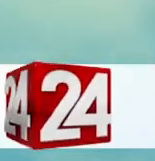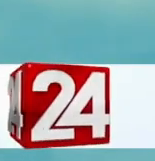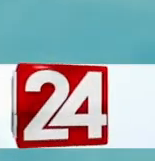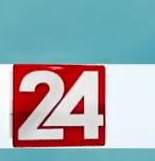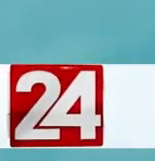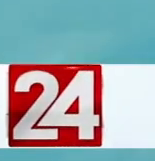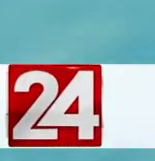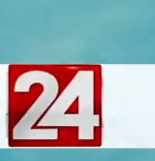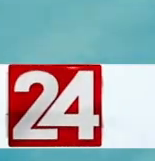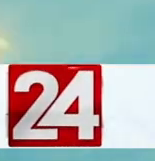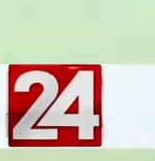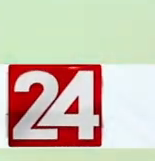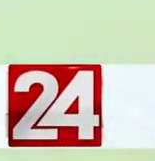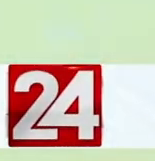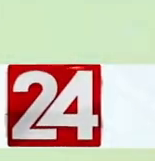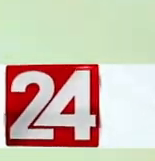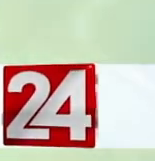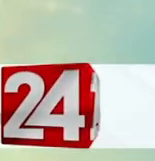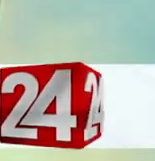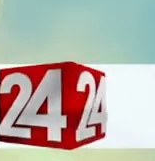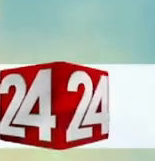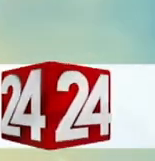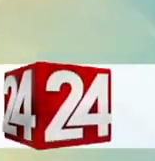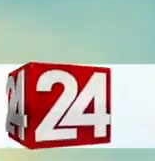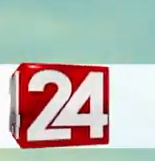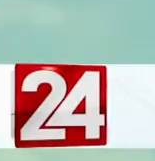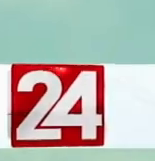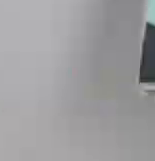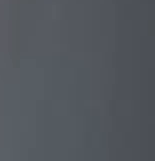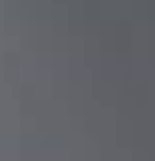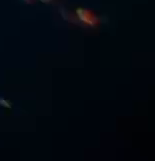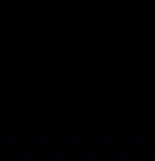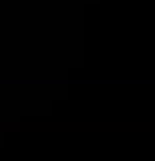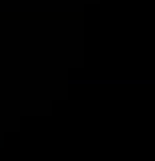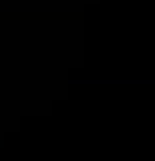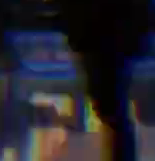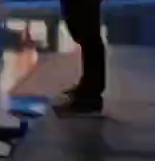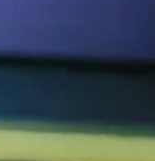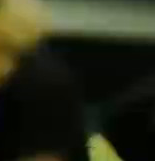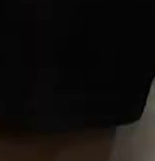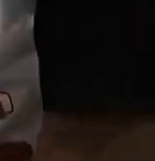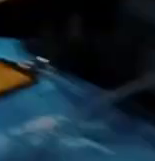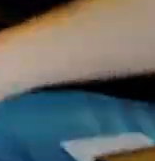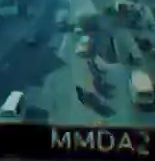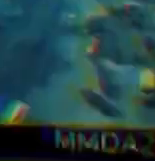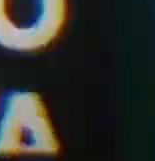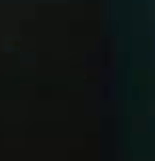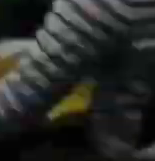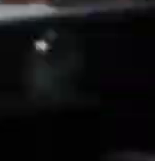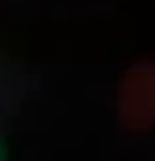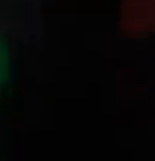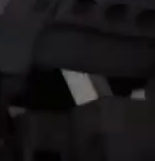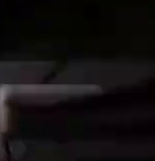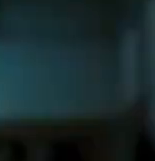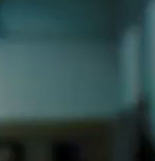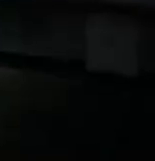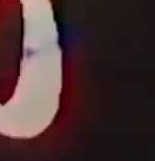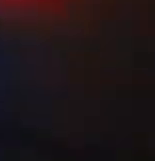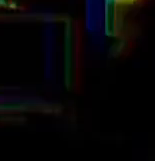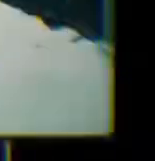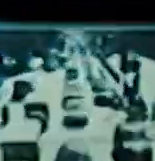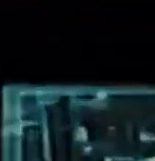sa pinakamalaking annual Comic Con doon. Live mula sa GMA Network